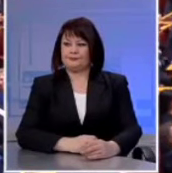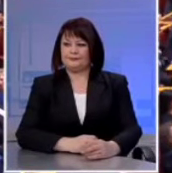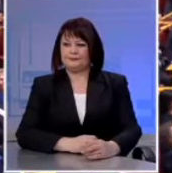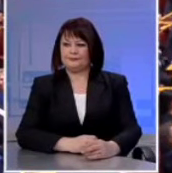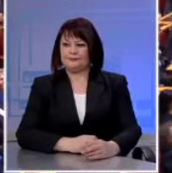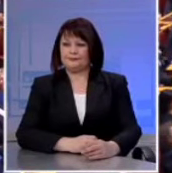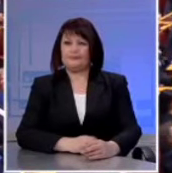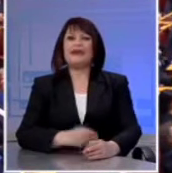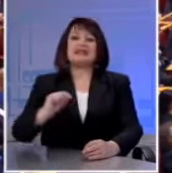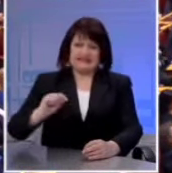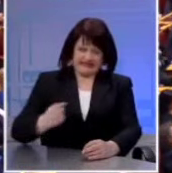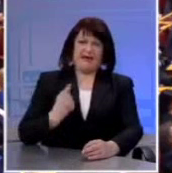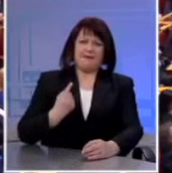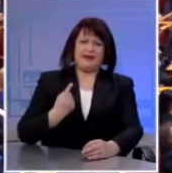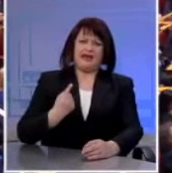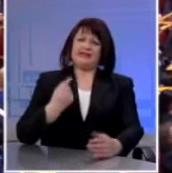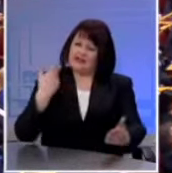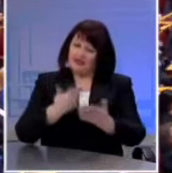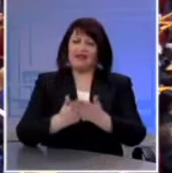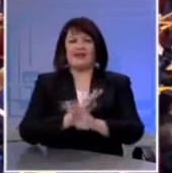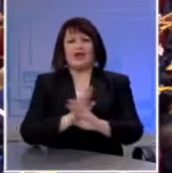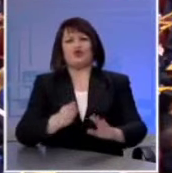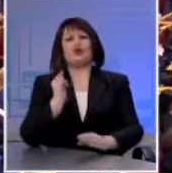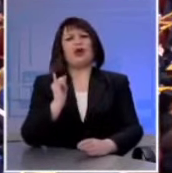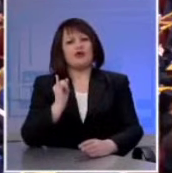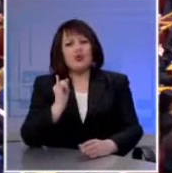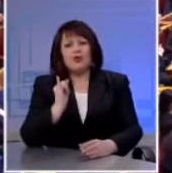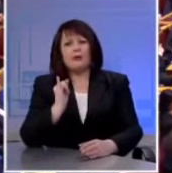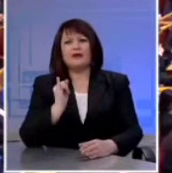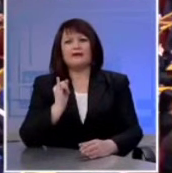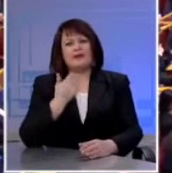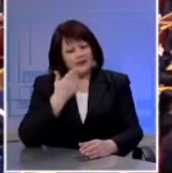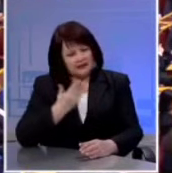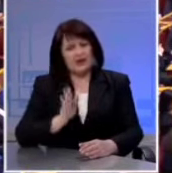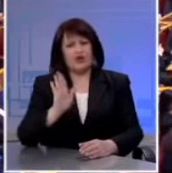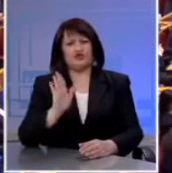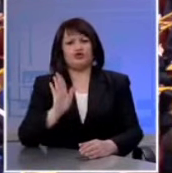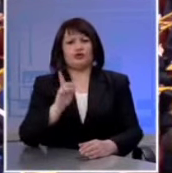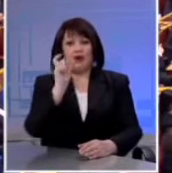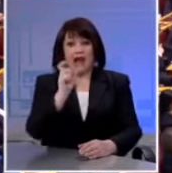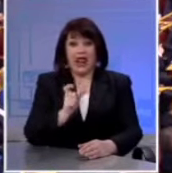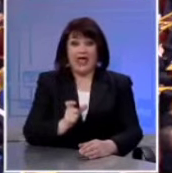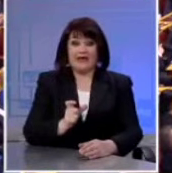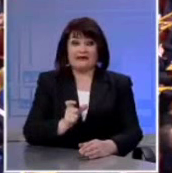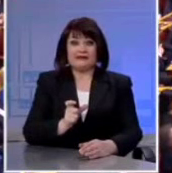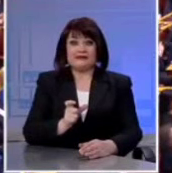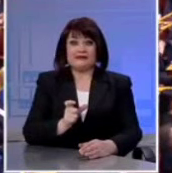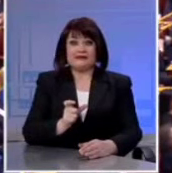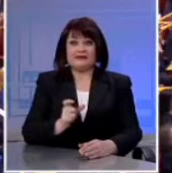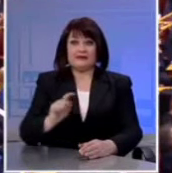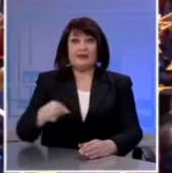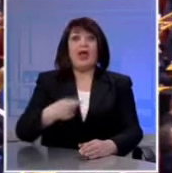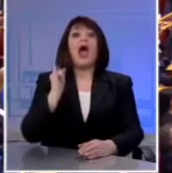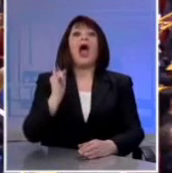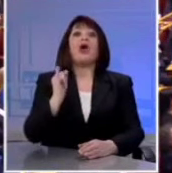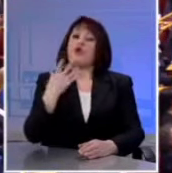Σας ενοχλεί, αλλά θα ολοκληρώσω την ομιλία μου, διότι ακόμα τις λέξεις εκείνες που μπορεί να σας ερεθίσουν περισσότερο δεν τις έχω